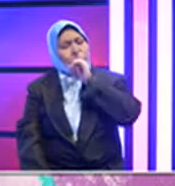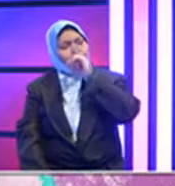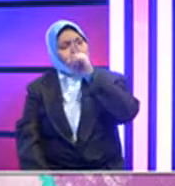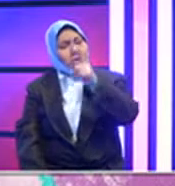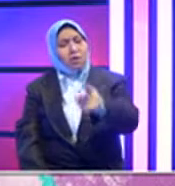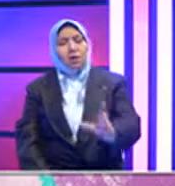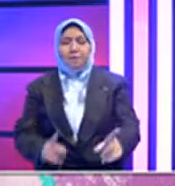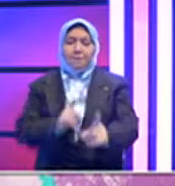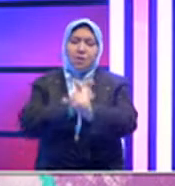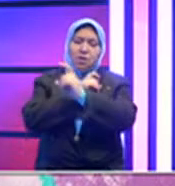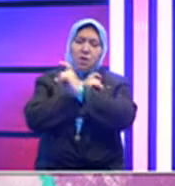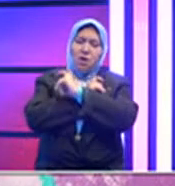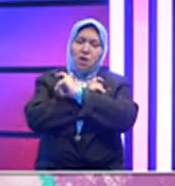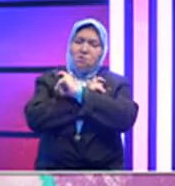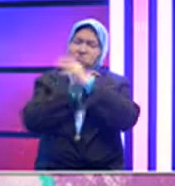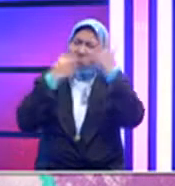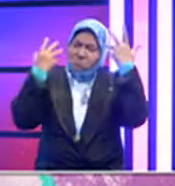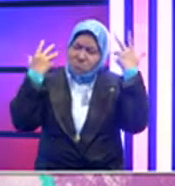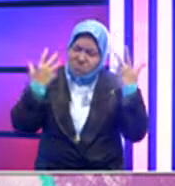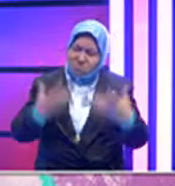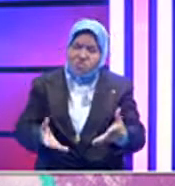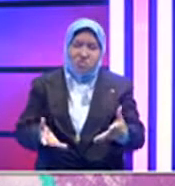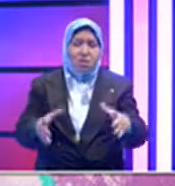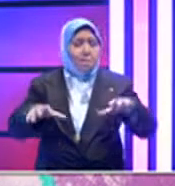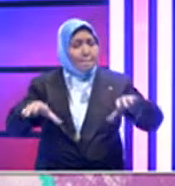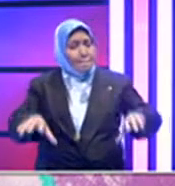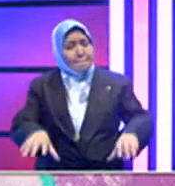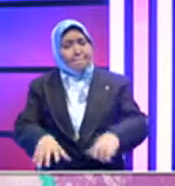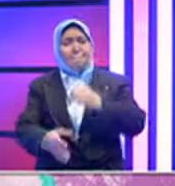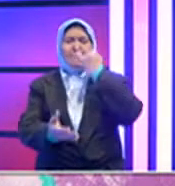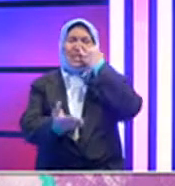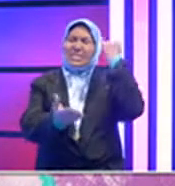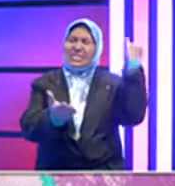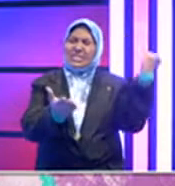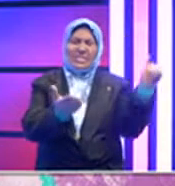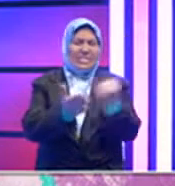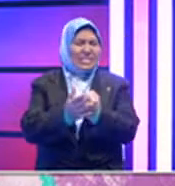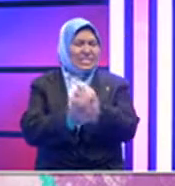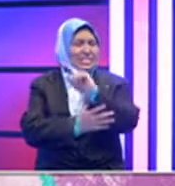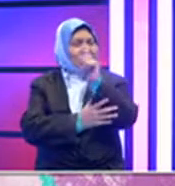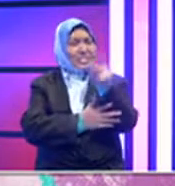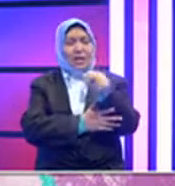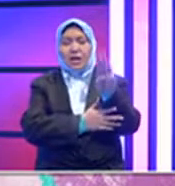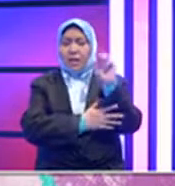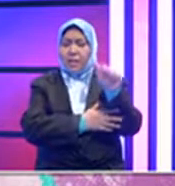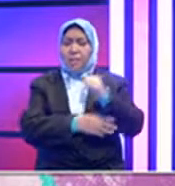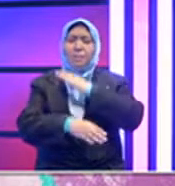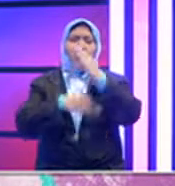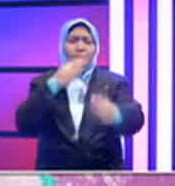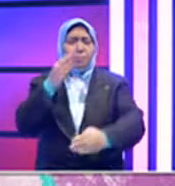Indonesia Villa aunana like Villa ubi wajalla